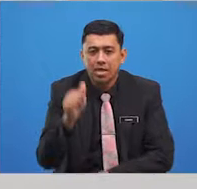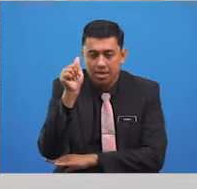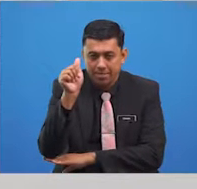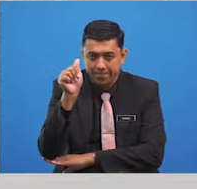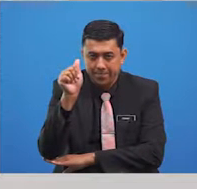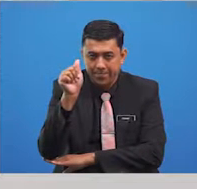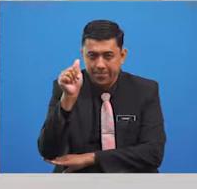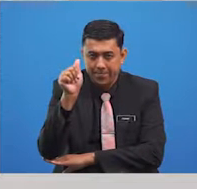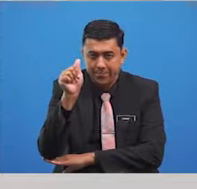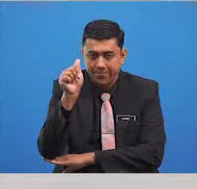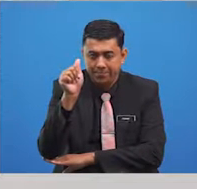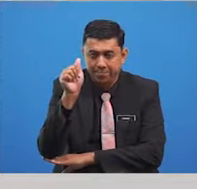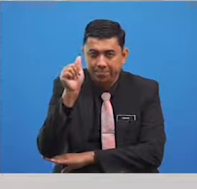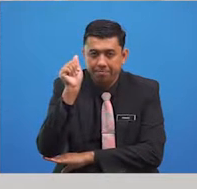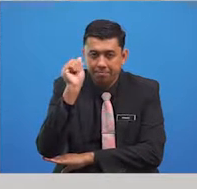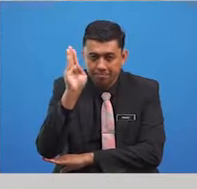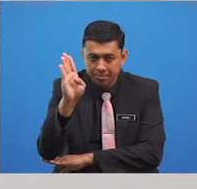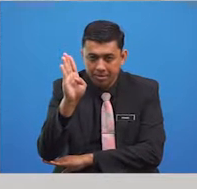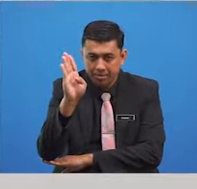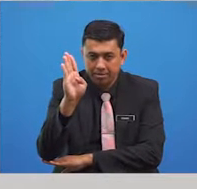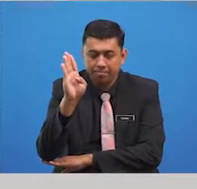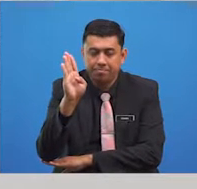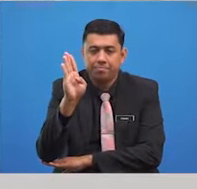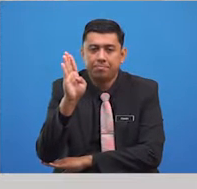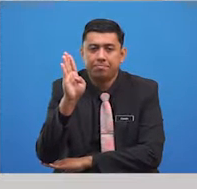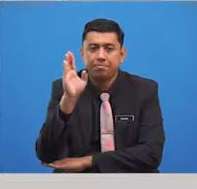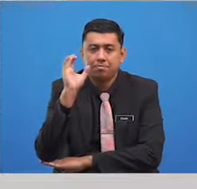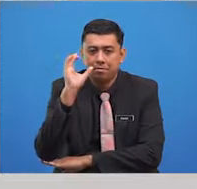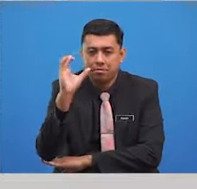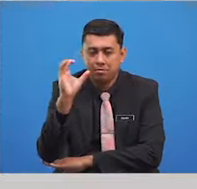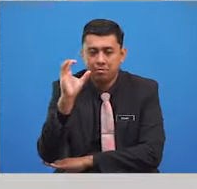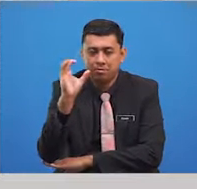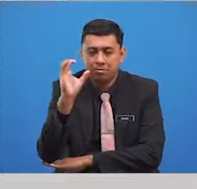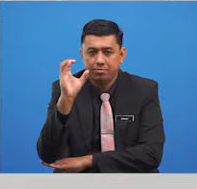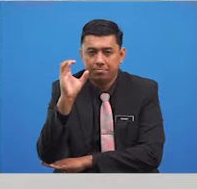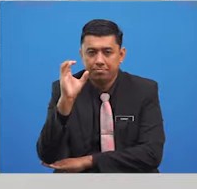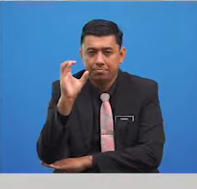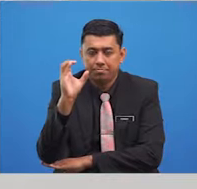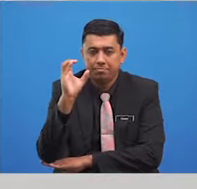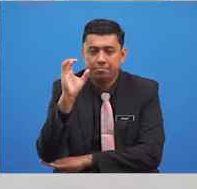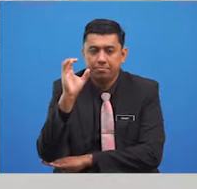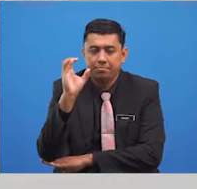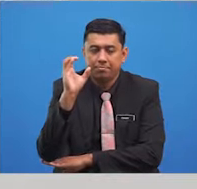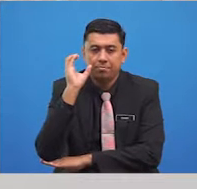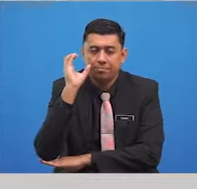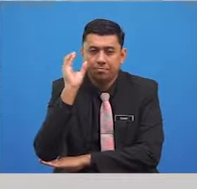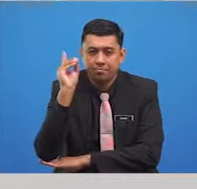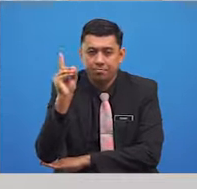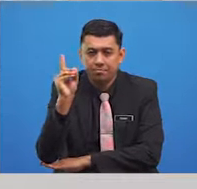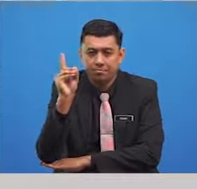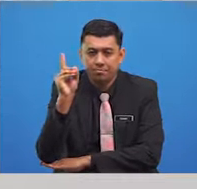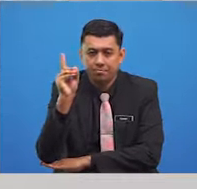A. Tenaga nuklear, B. Tenaga geotermia, C. Tenaga